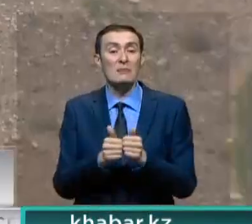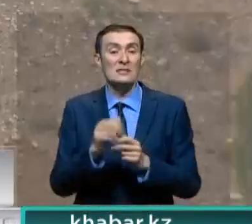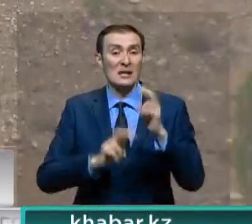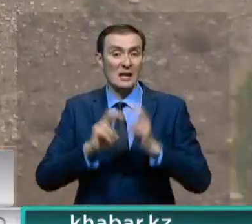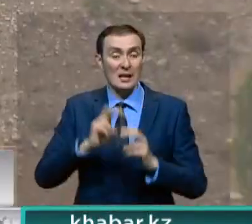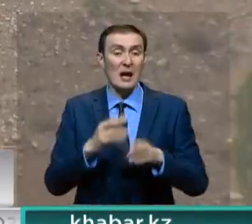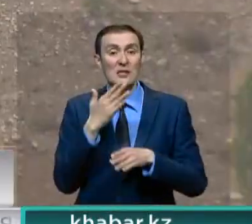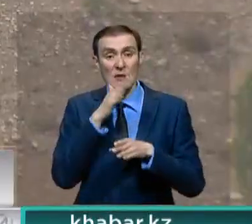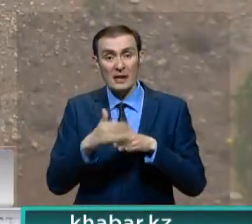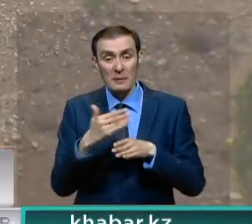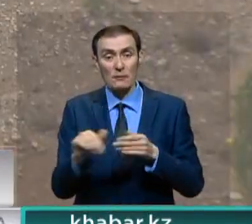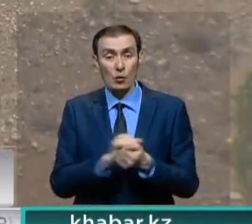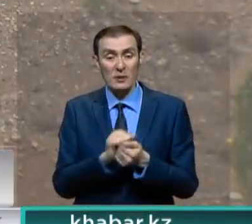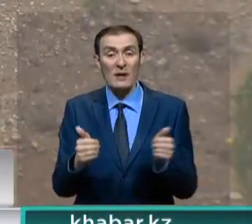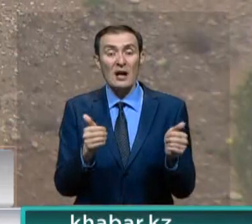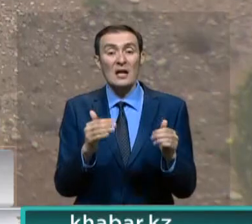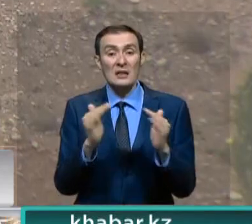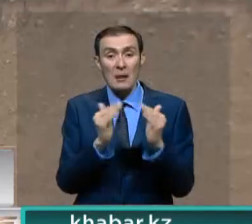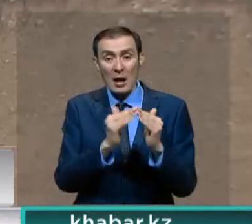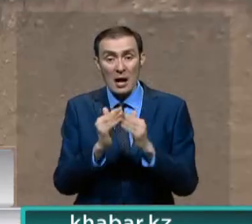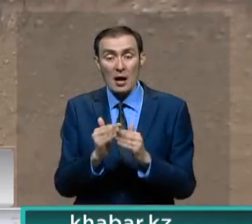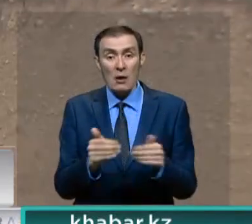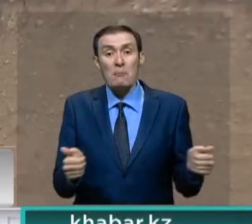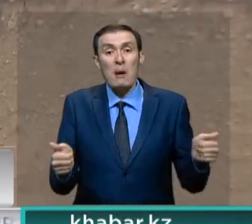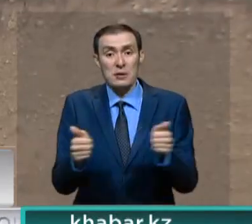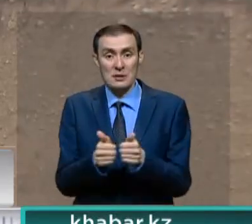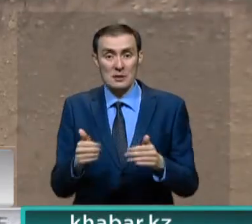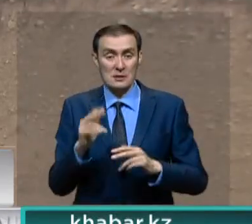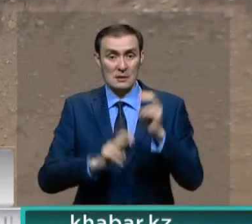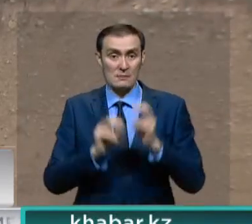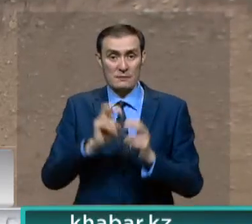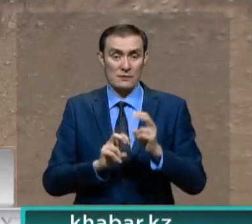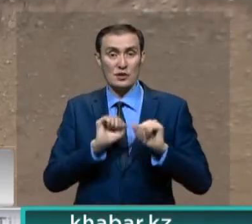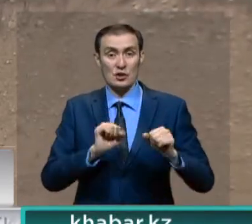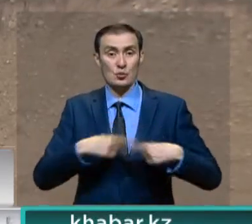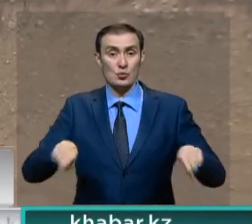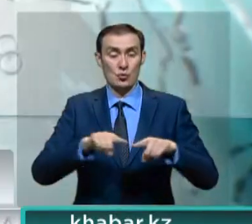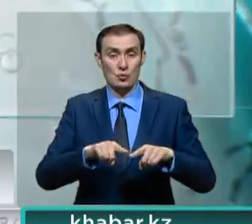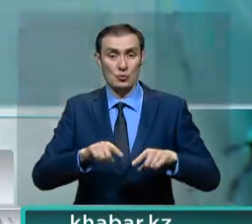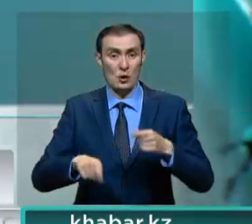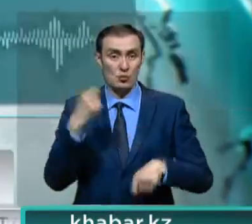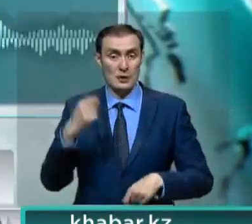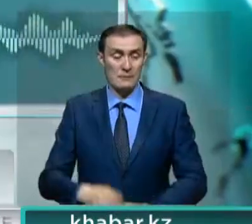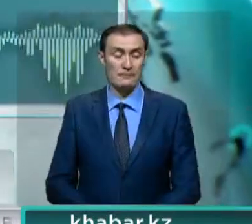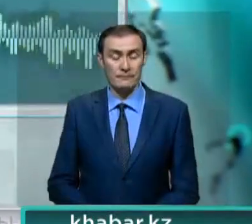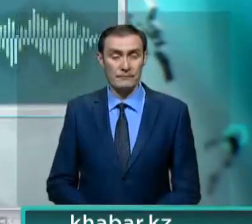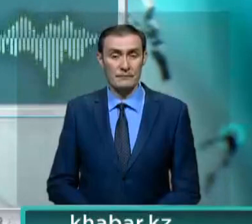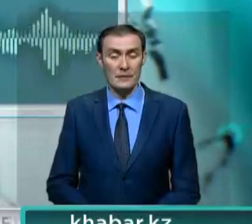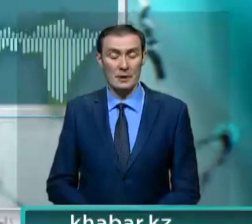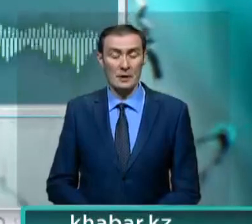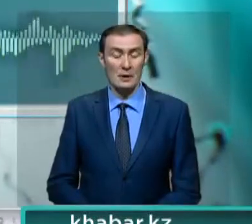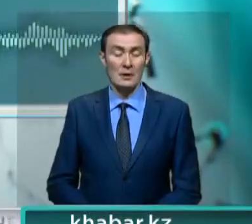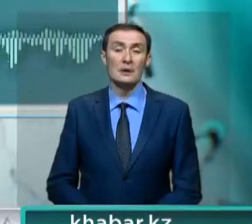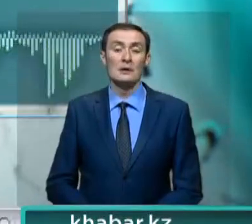Со временем, как говорится в документе, жилые дома и дачные владения вошли на территорию санитарной защитной зоны карьера. Причинение нервопользователями